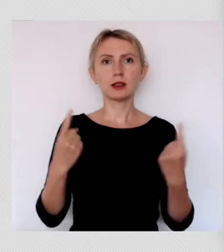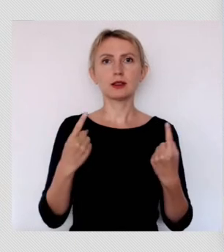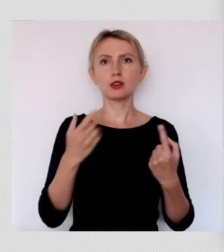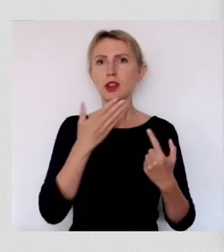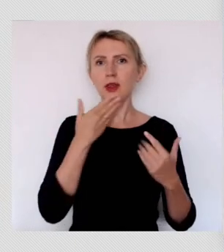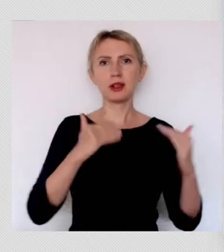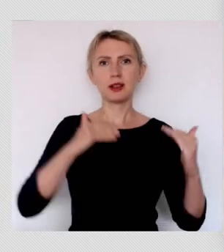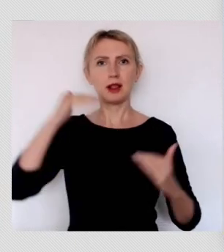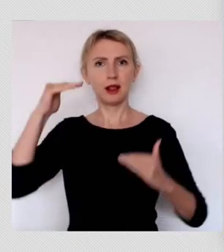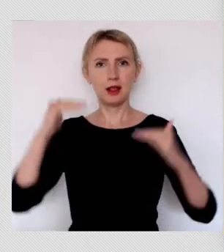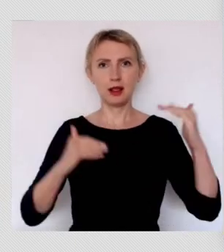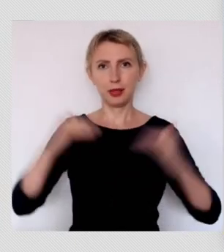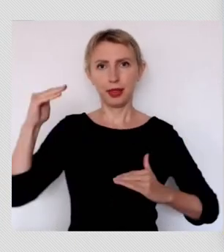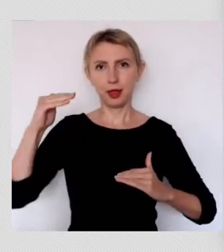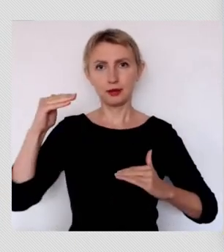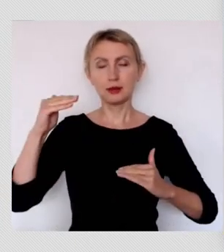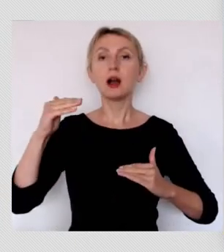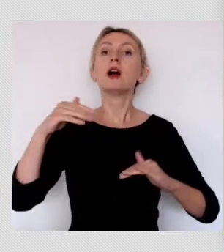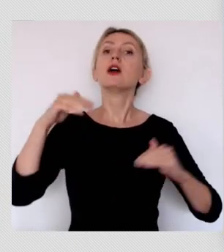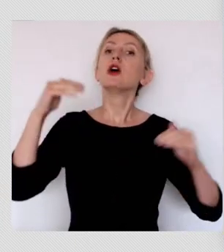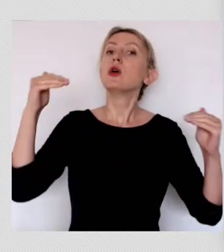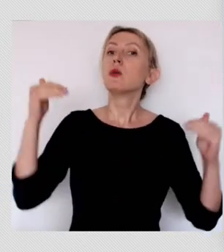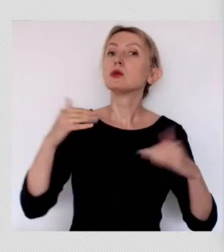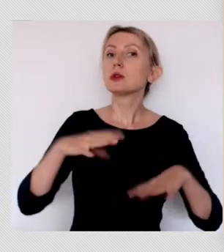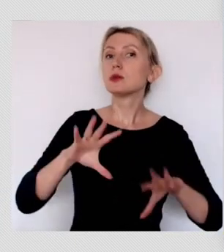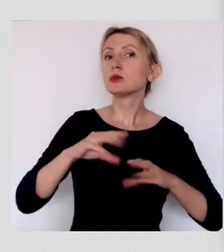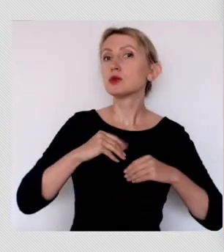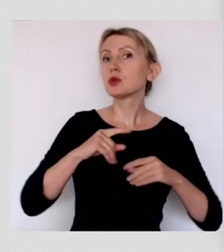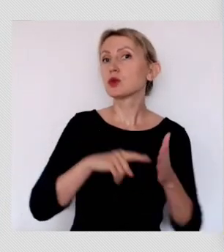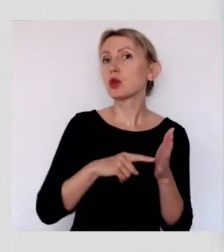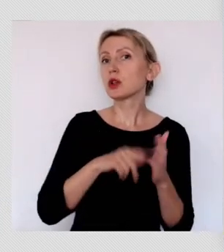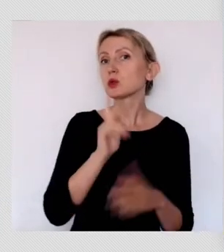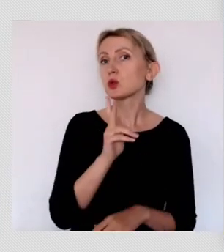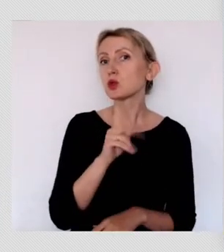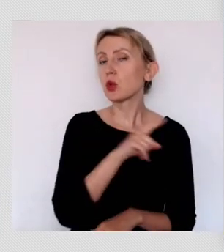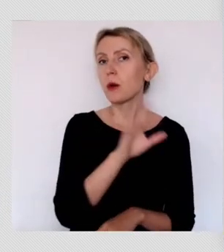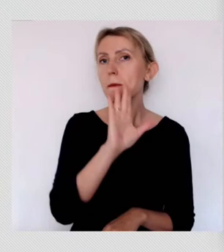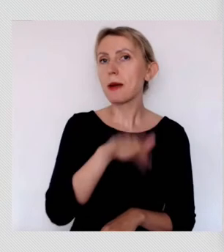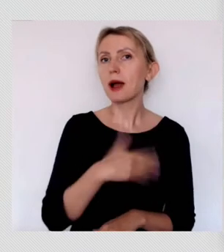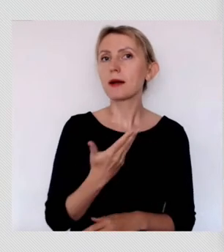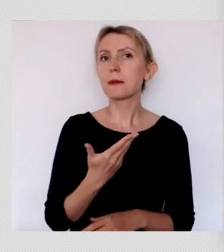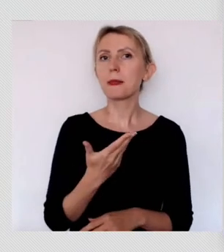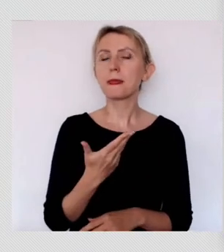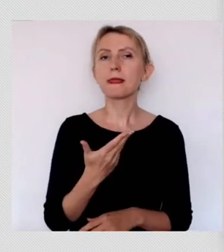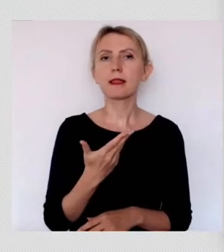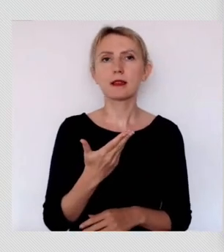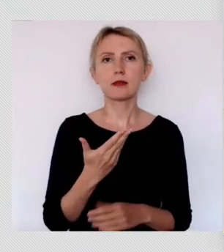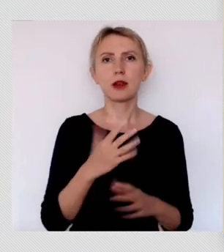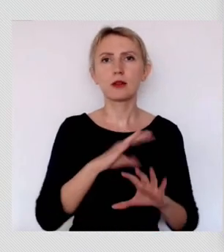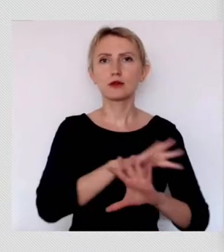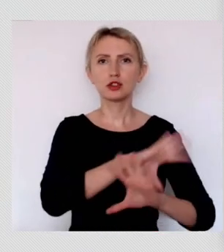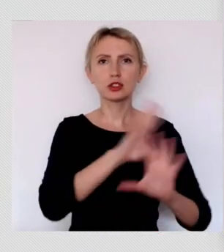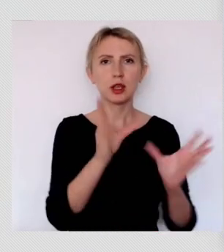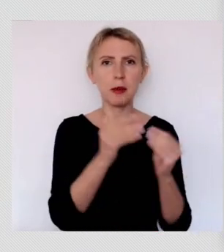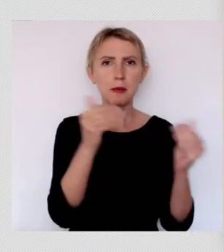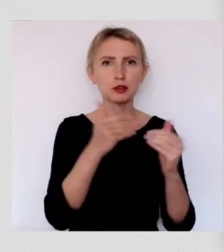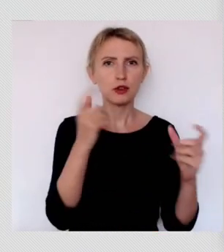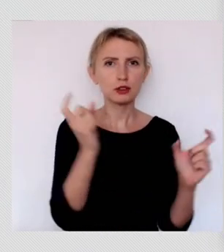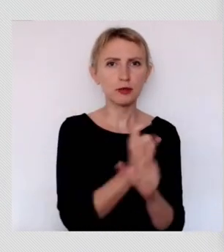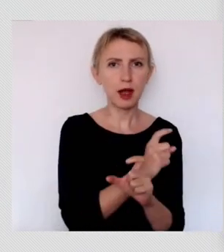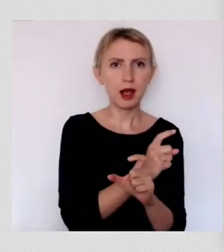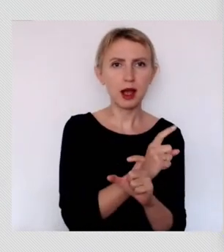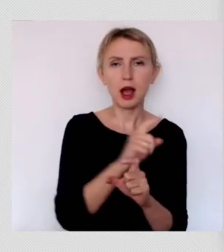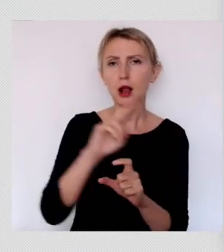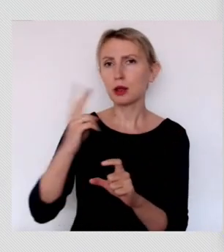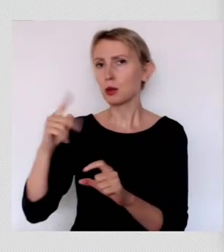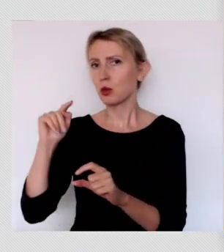Z jednej strony można przyjąć, że mamy kogoś, kto dysponuje całymi zasobami państwa, a z drugiej strony mamy